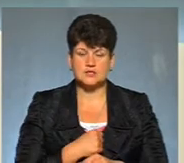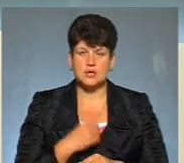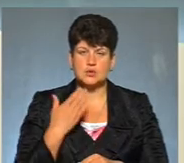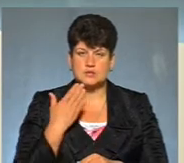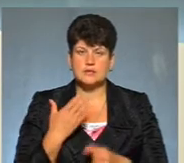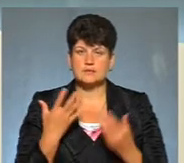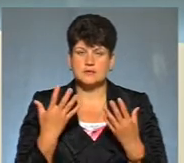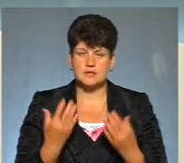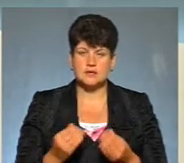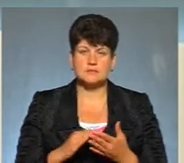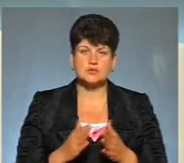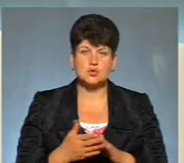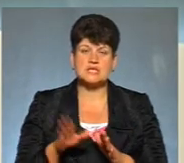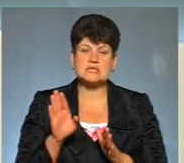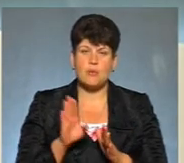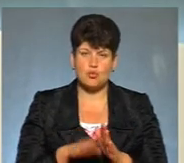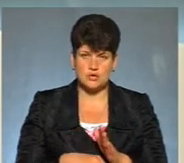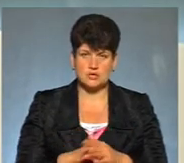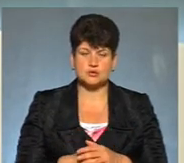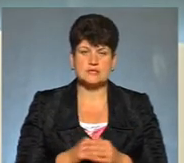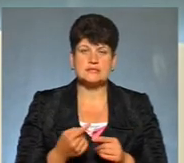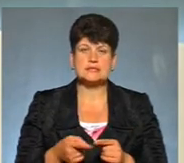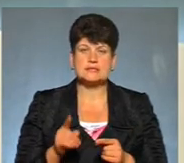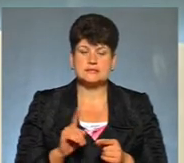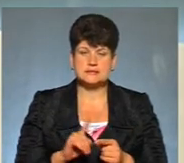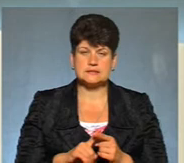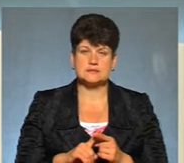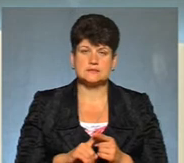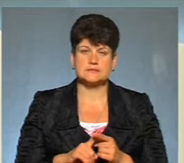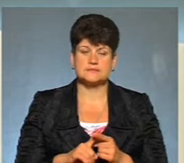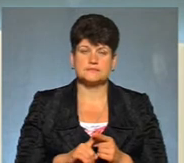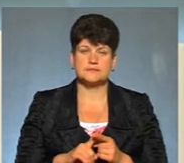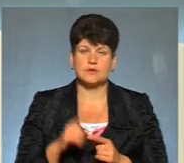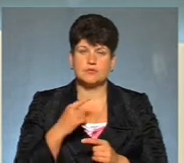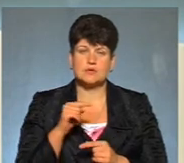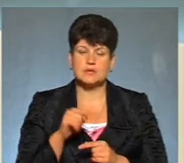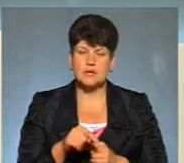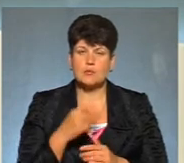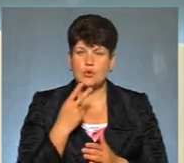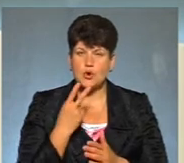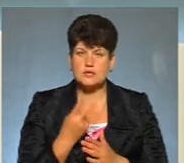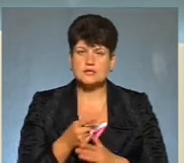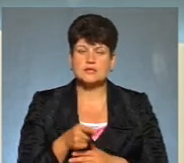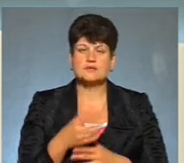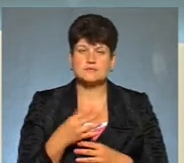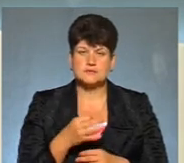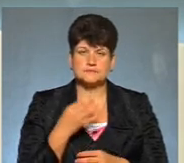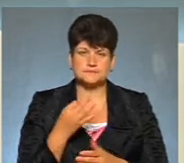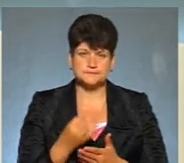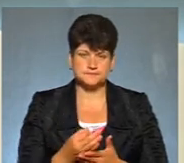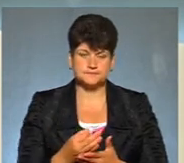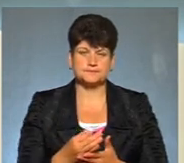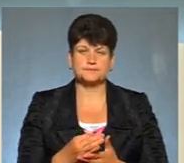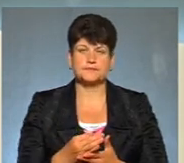днями ситуація погіршується. Це засвідчують ті показники, які ви назвали.